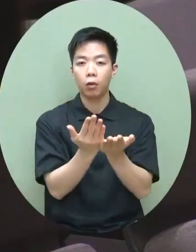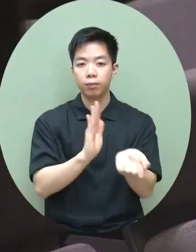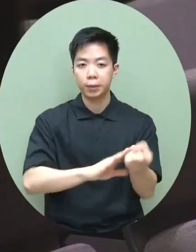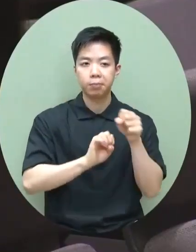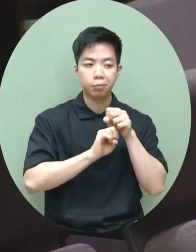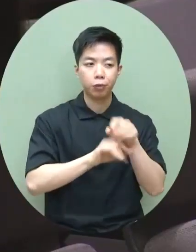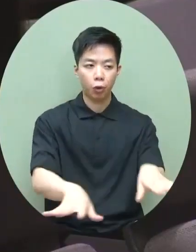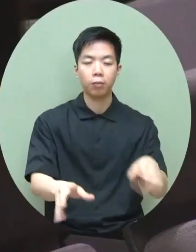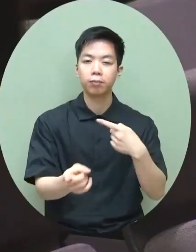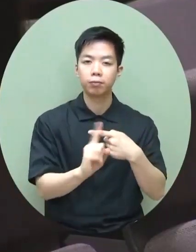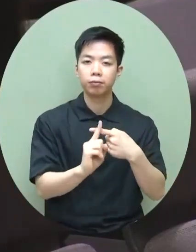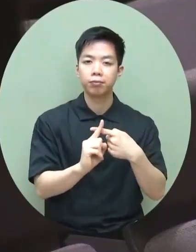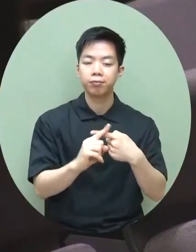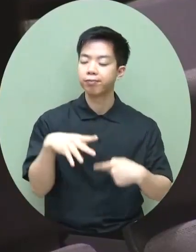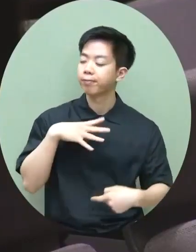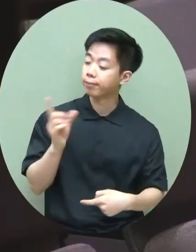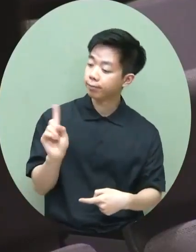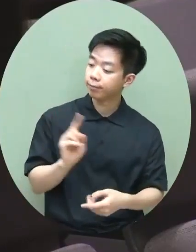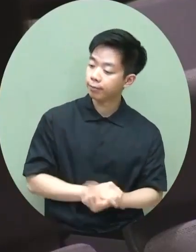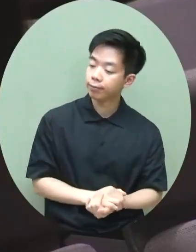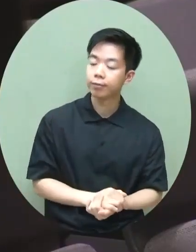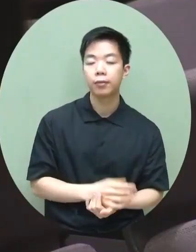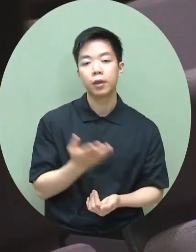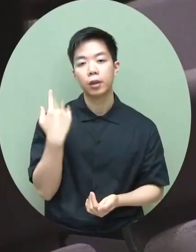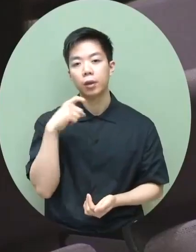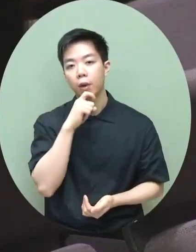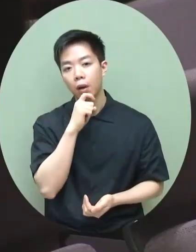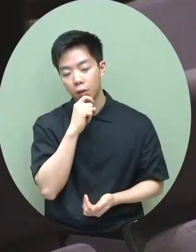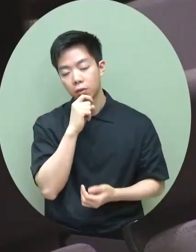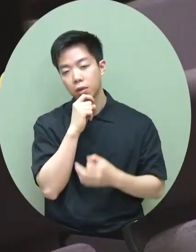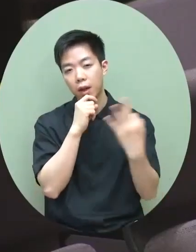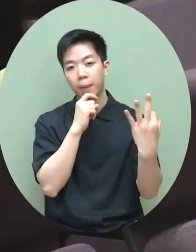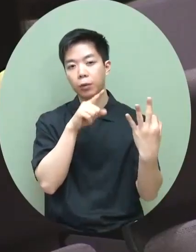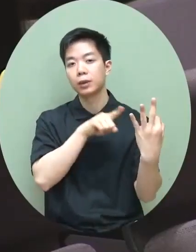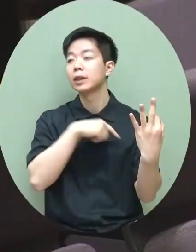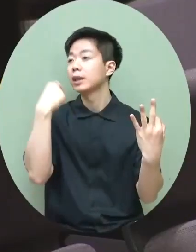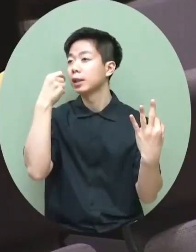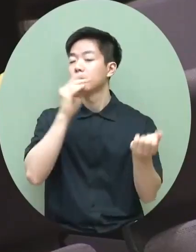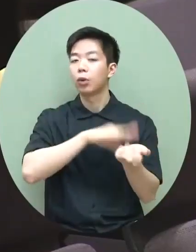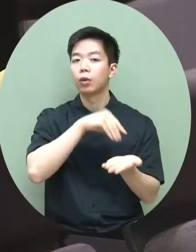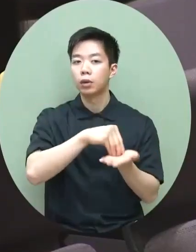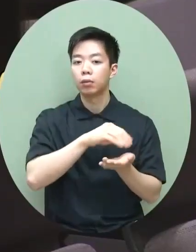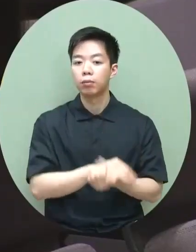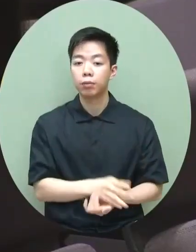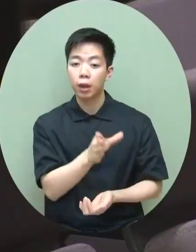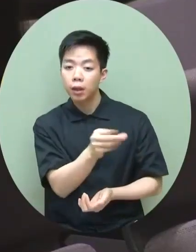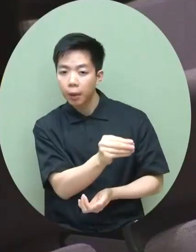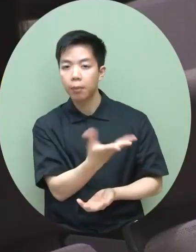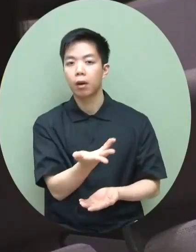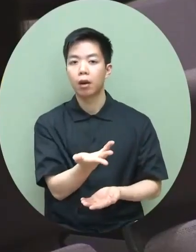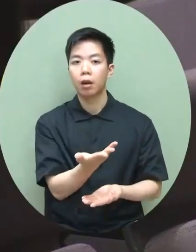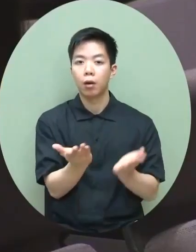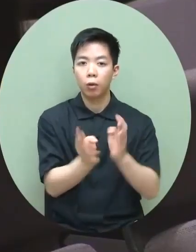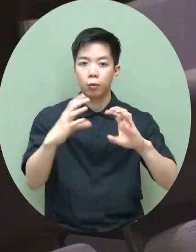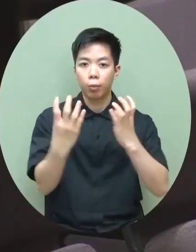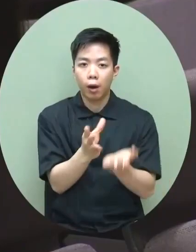經快速測試陽性嘅學生咧，佢哋係咪即係嚟自同一間學校啊？定係即係會唔會係同一班嘅咧？第二個問題咧，就想問